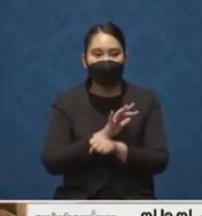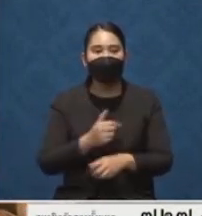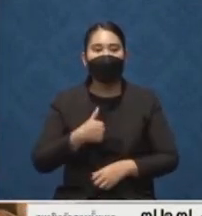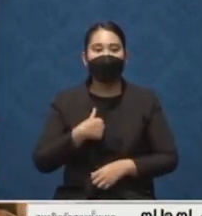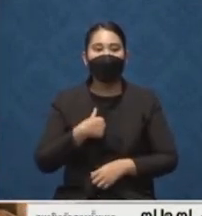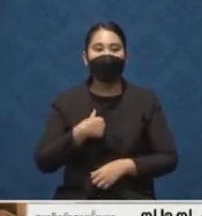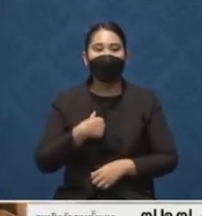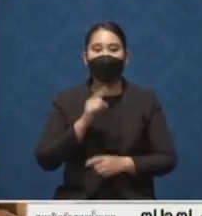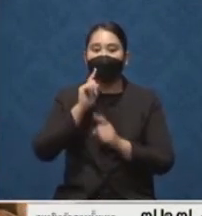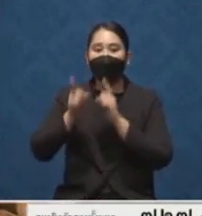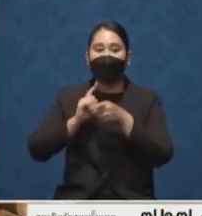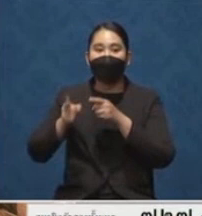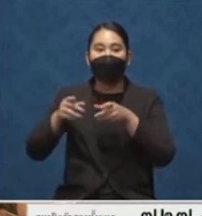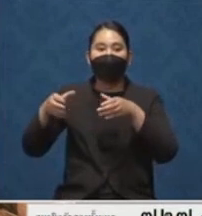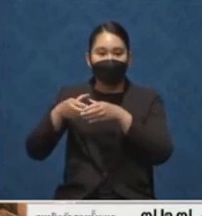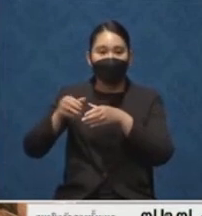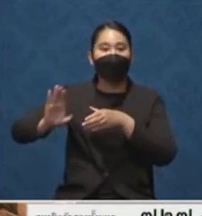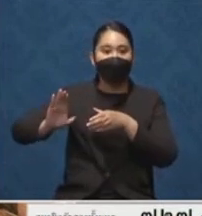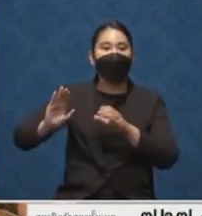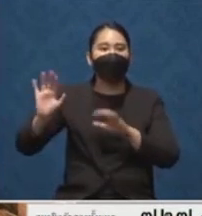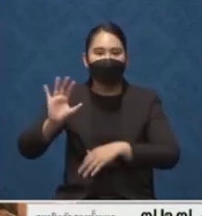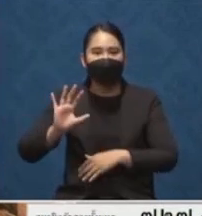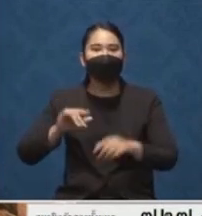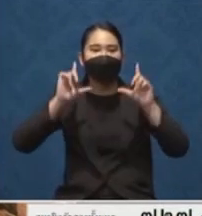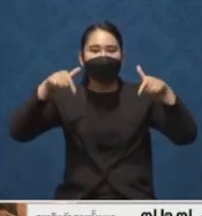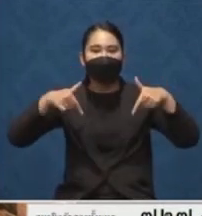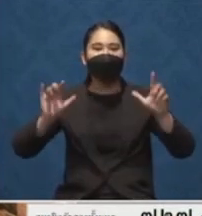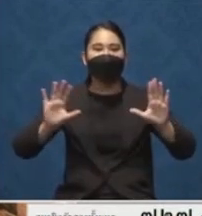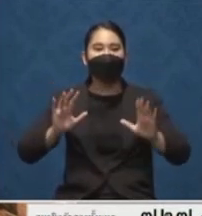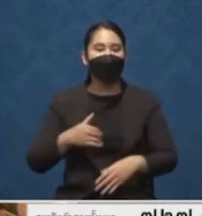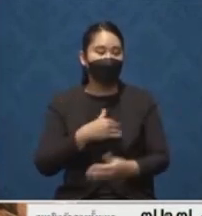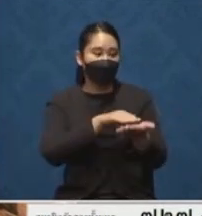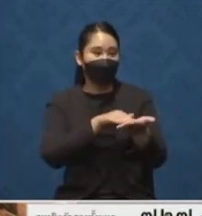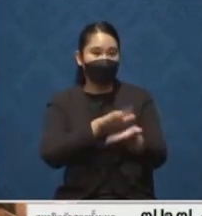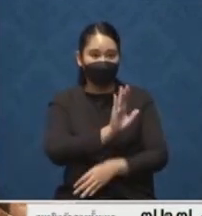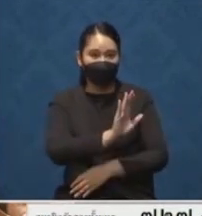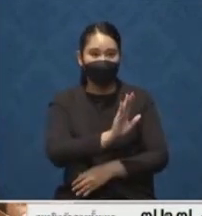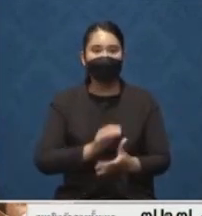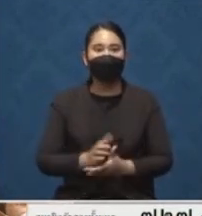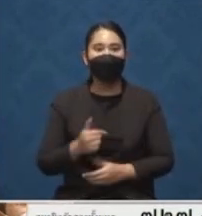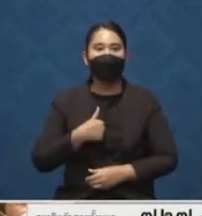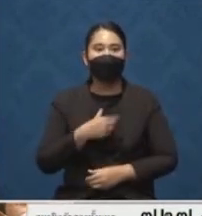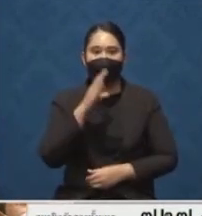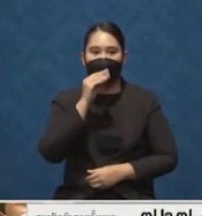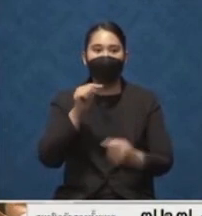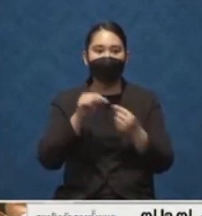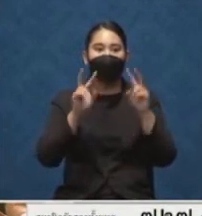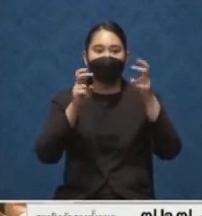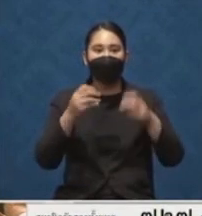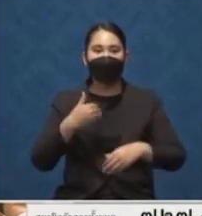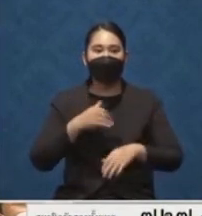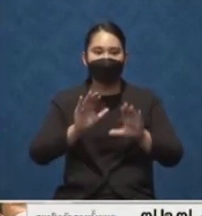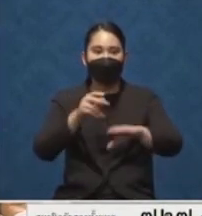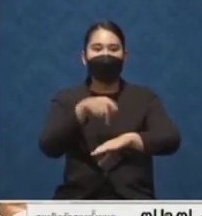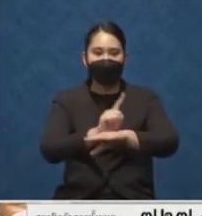าวใส่ร้ายป้ายสีทำให้ท่านเสียหายเลย ท่านเสรีครับ ก็ท่านประธานครับผมกำลังพูดในประเด็นเลยนะครับท่านกรุณ